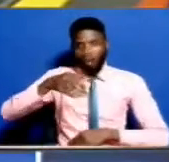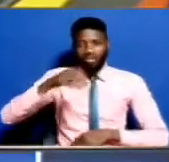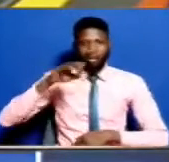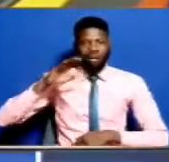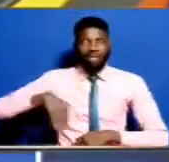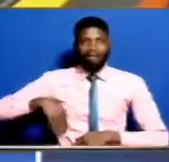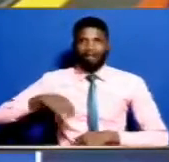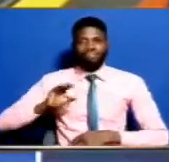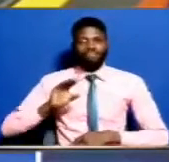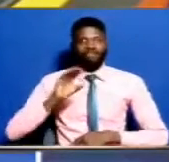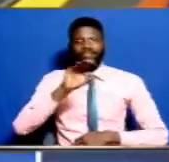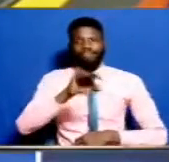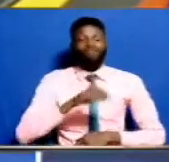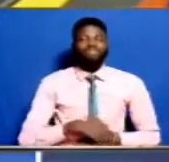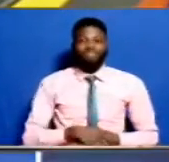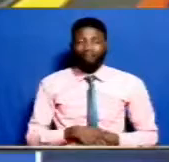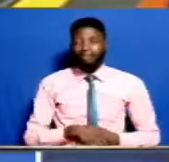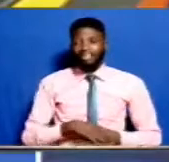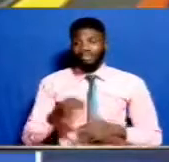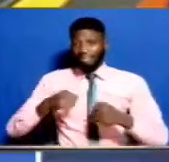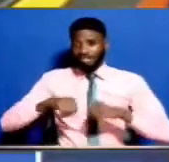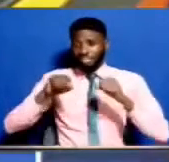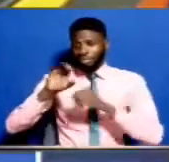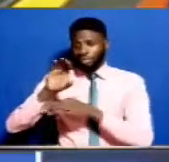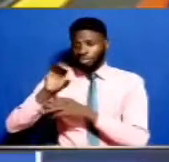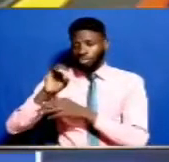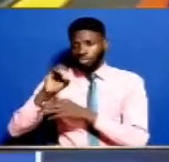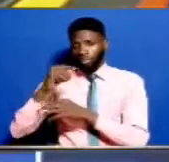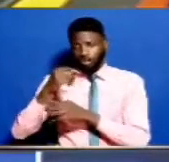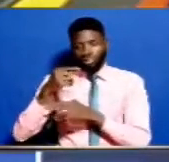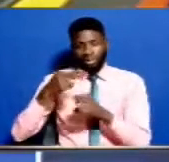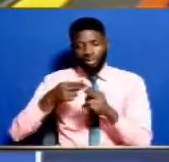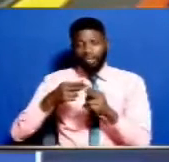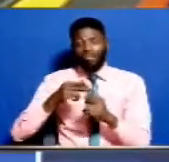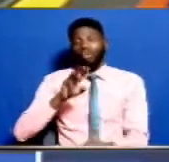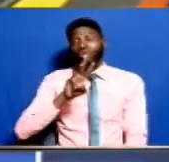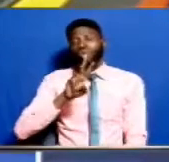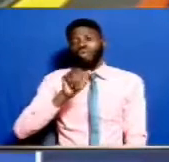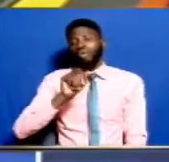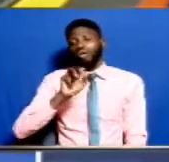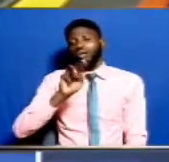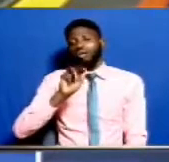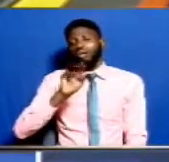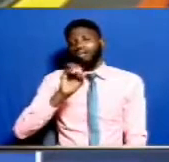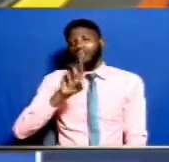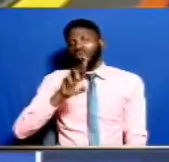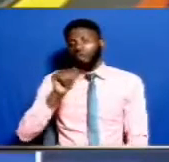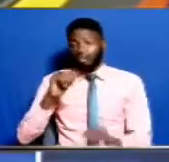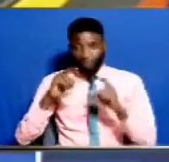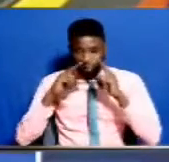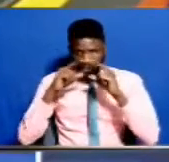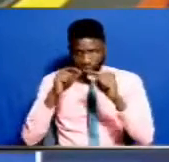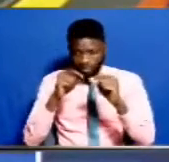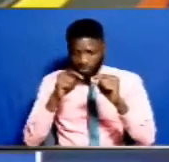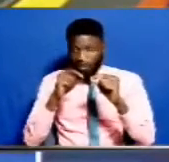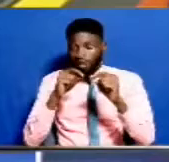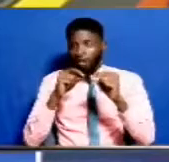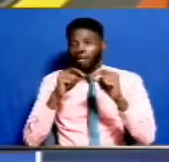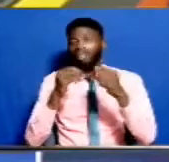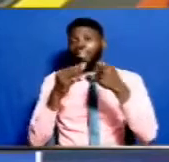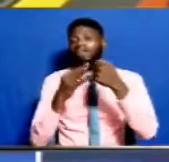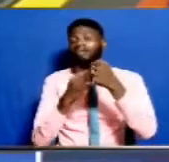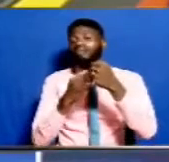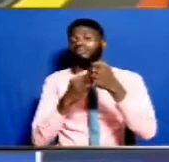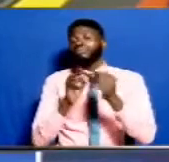wa baraza hilo Martin Wambora amesema wizara ya fedha haijasambaza shilingi bilioni 82 zilizotengewa serikali za kaunti,